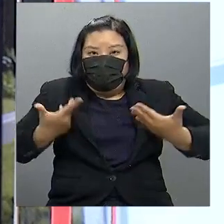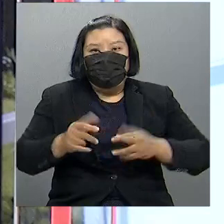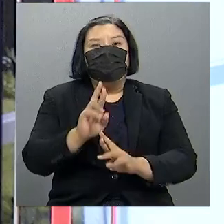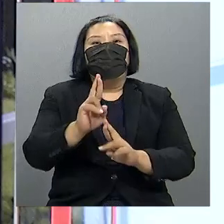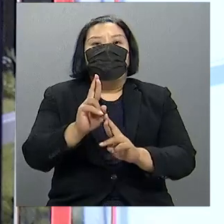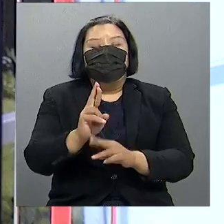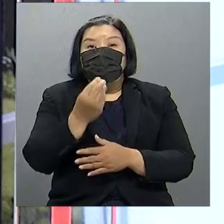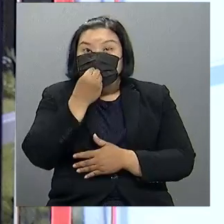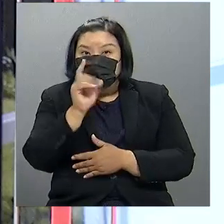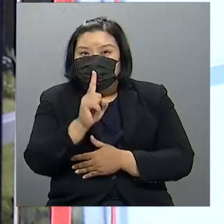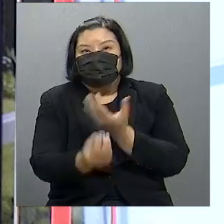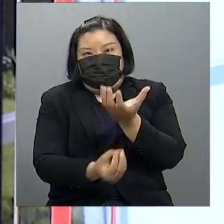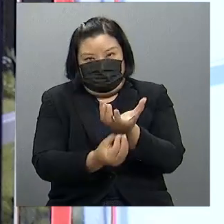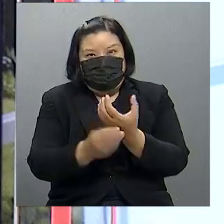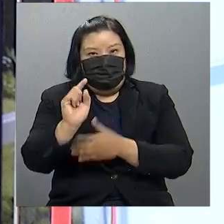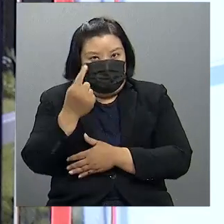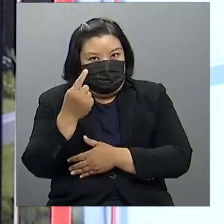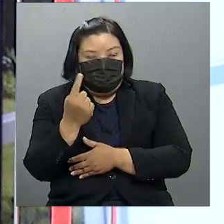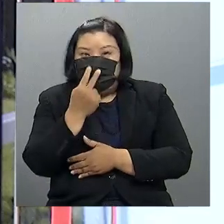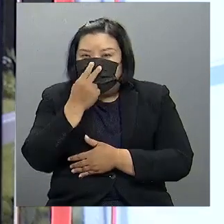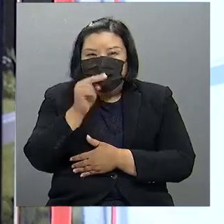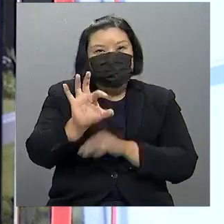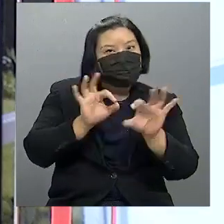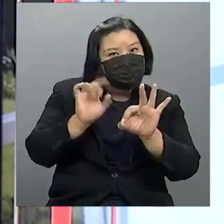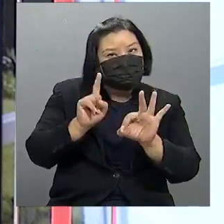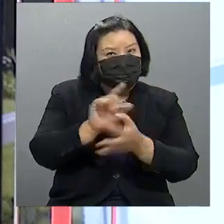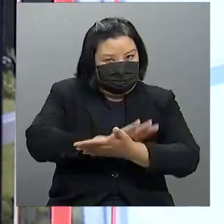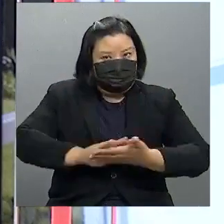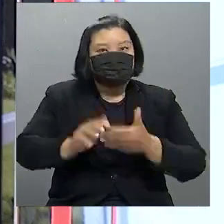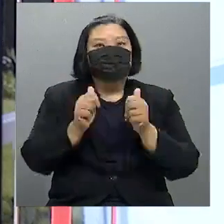กแล้วก็เลือกแหล่งผลิตที่ได้มาตรฐานนะครับคุณผู้ชมครับร้องทุกข์ลงป้ายนี้ครับเรา